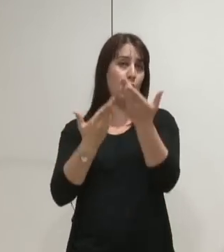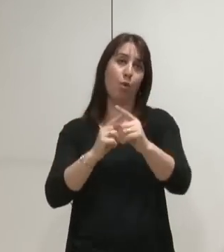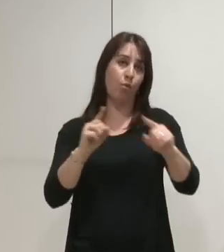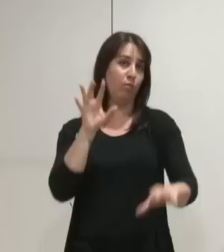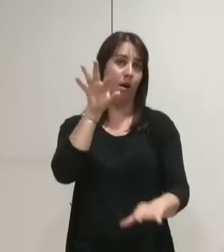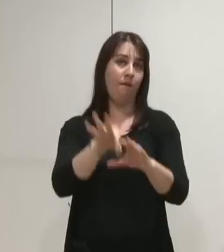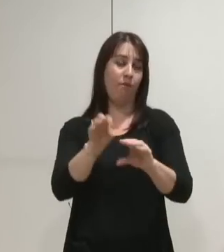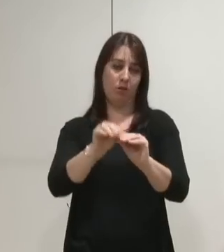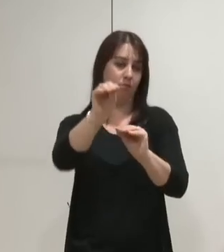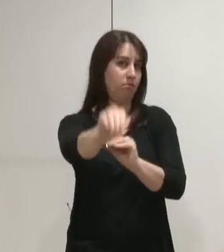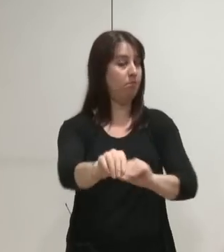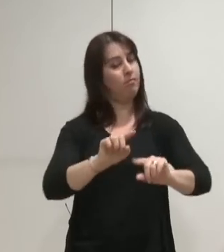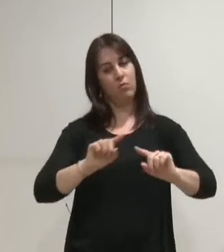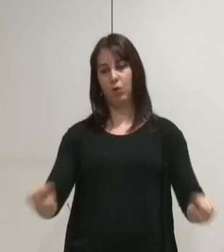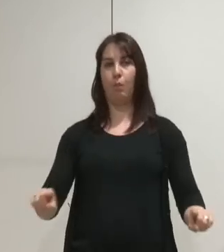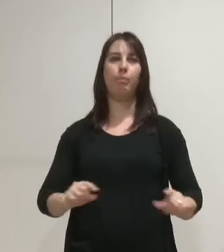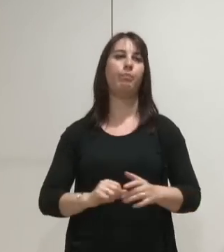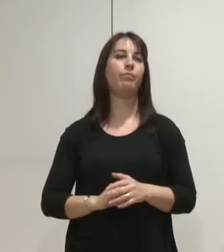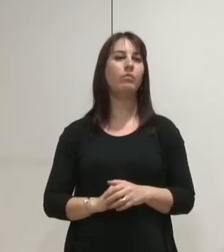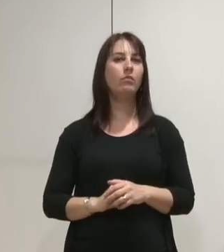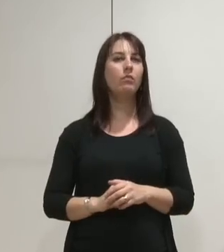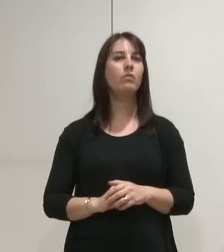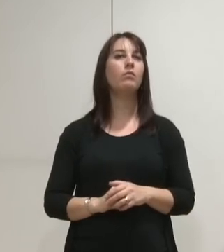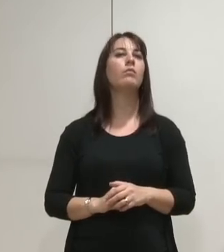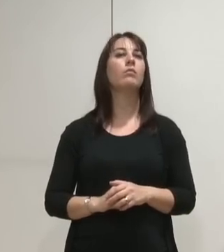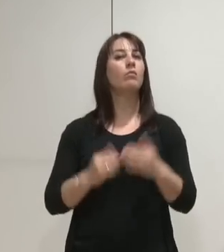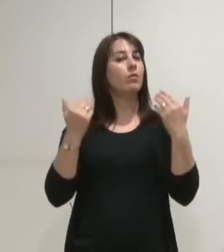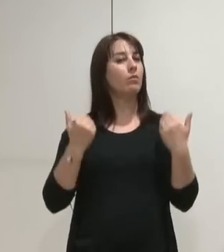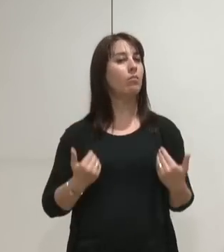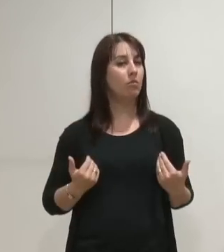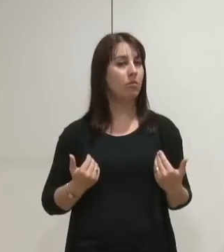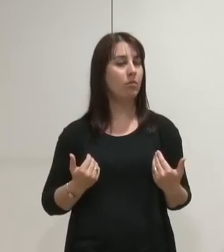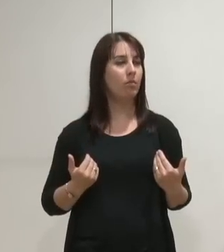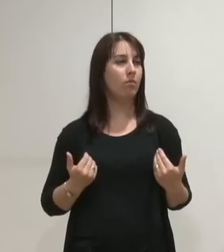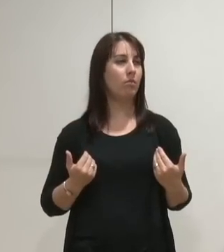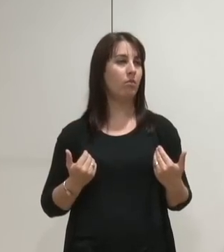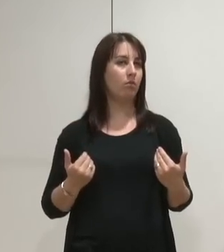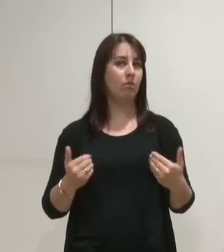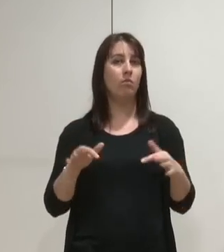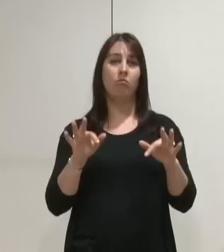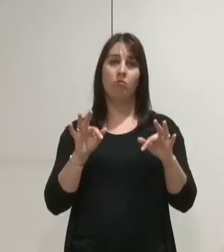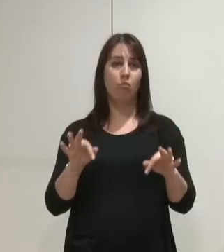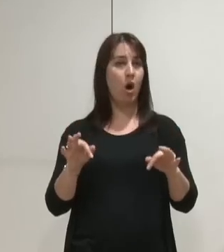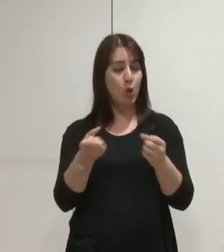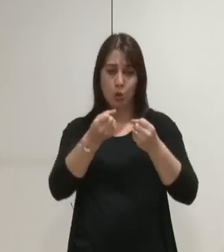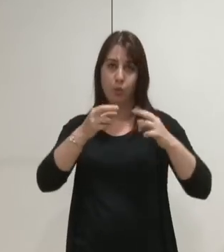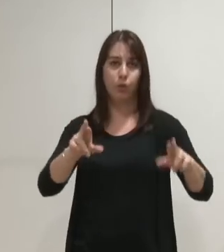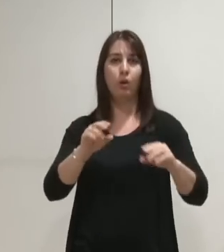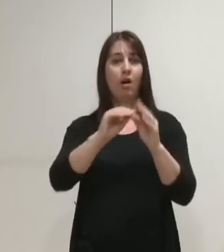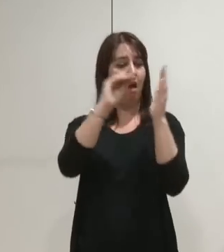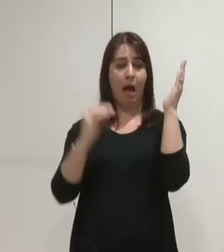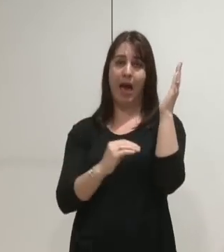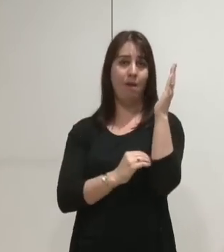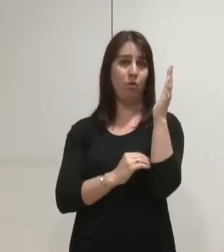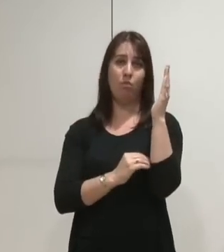cette demande de report je confirme pour ma part l'irrecevabilité de cet